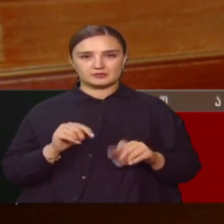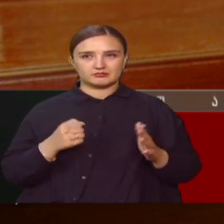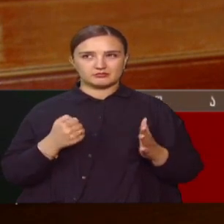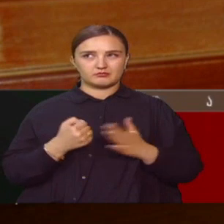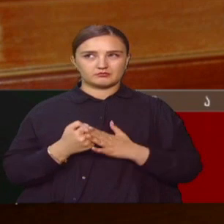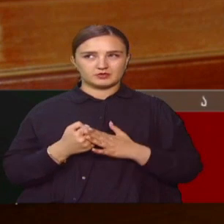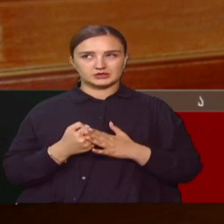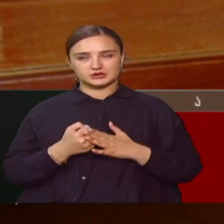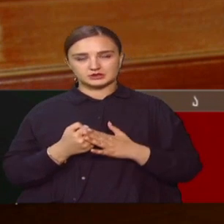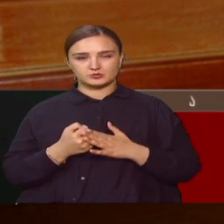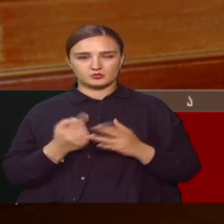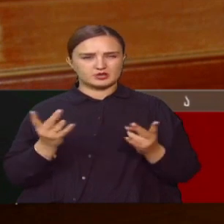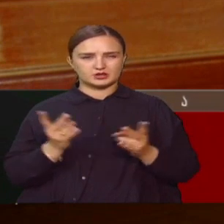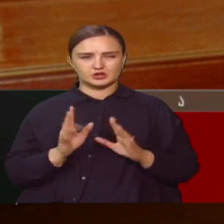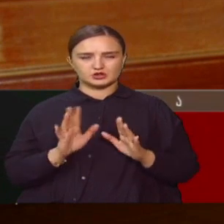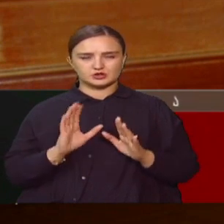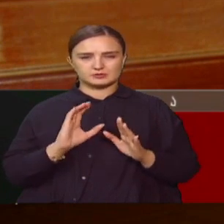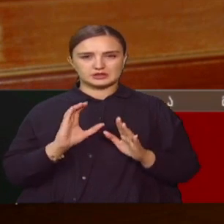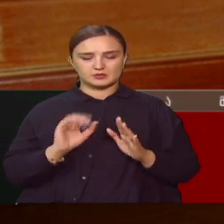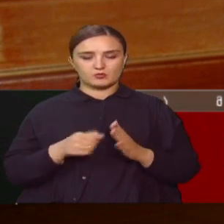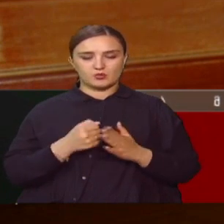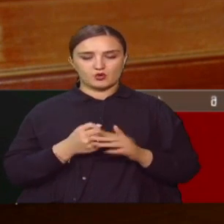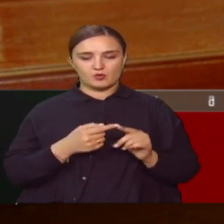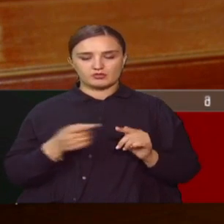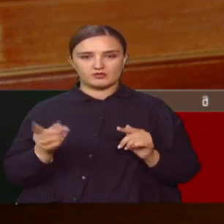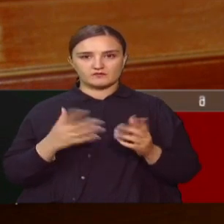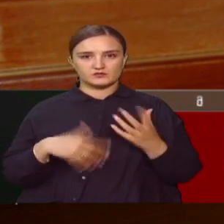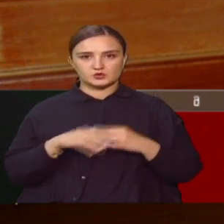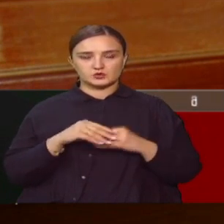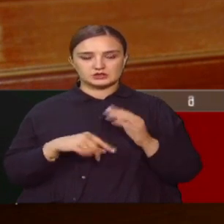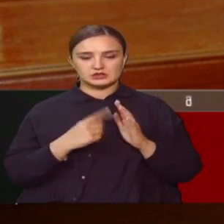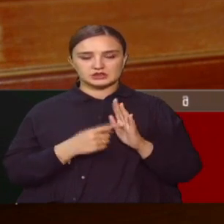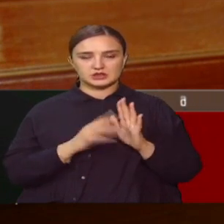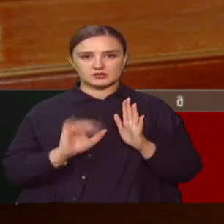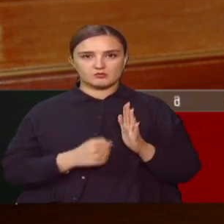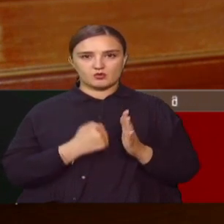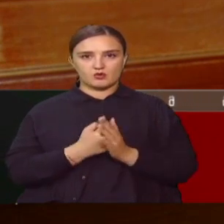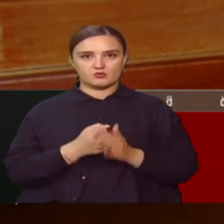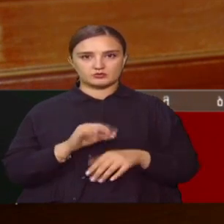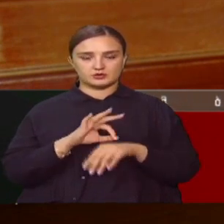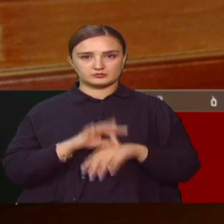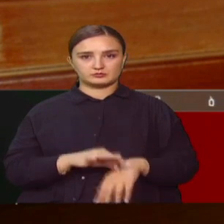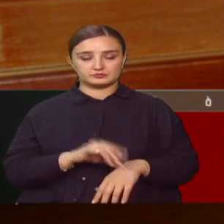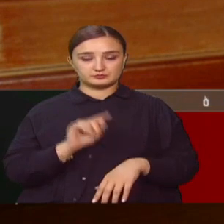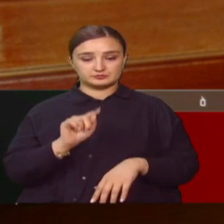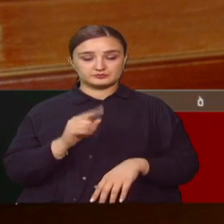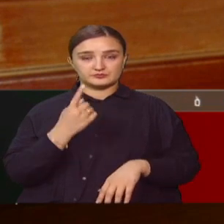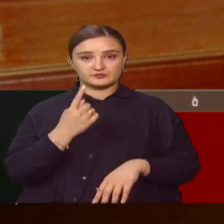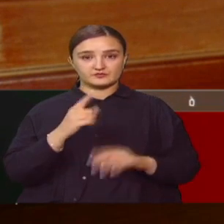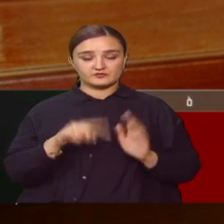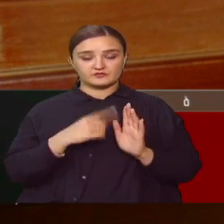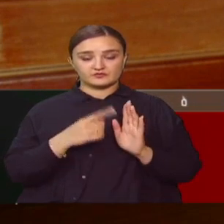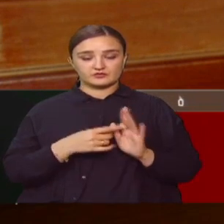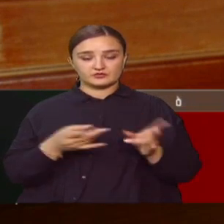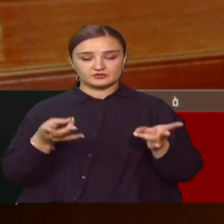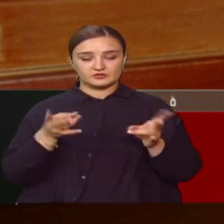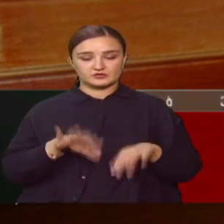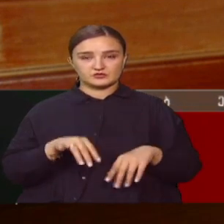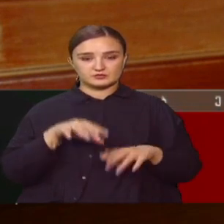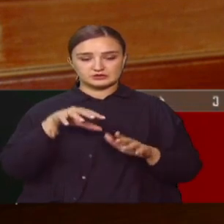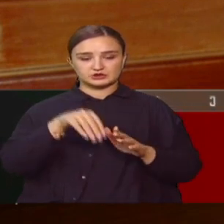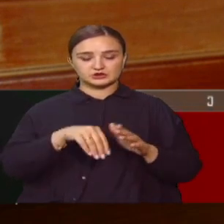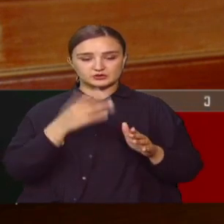მაქსიმუმ არ დაჭირდება სექტემბრის ბოლომდე, ყველა ეს საკითხი ბოლომდე იქნება მიყვანილი. Რჩება ერთი საკითხი ჩვენი შიდა პოლიტიკური